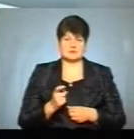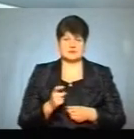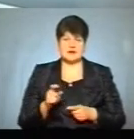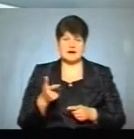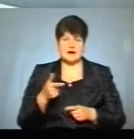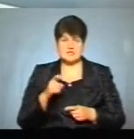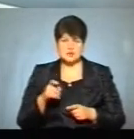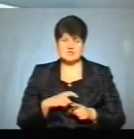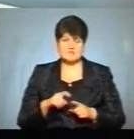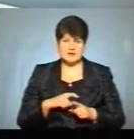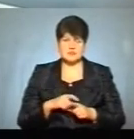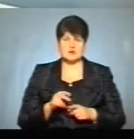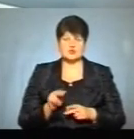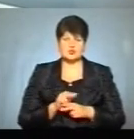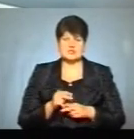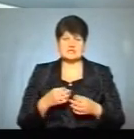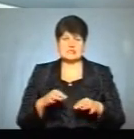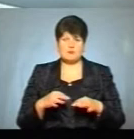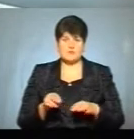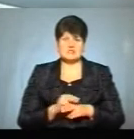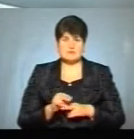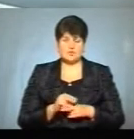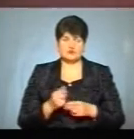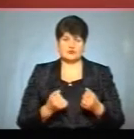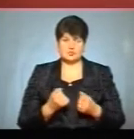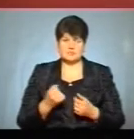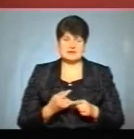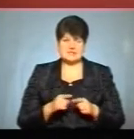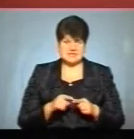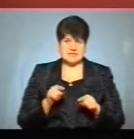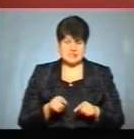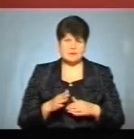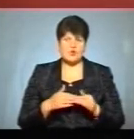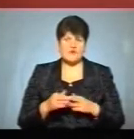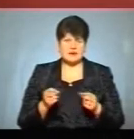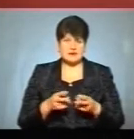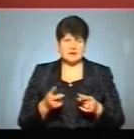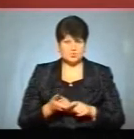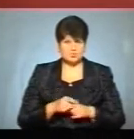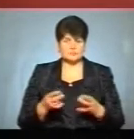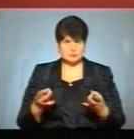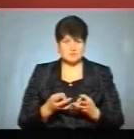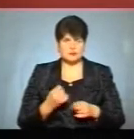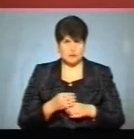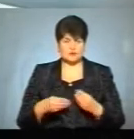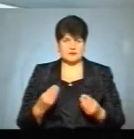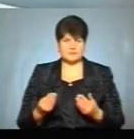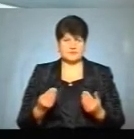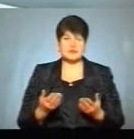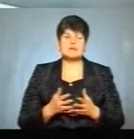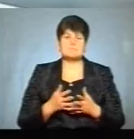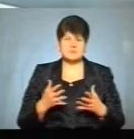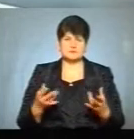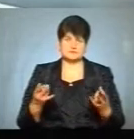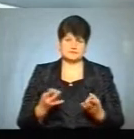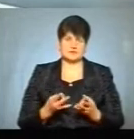газозварниках, там, слюсарях з ремонту автомобілів, інших слюсарях ремонту. Тобто це ті професії, які найбільш затребувані роботодавцями? Які затребувані найбільш